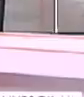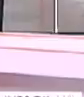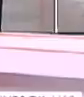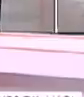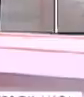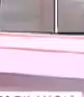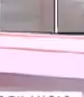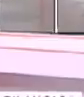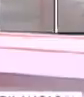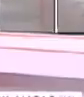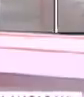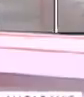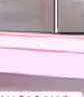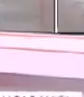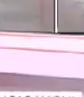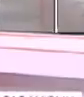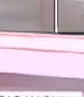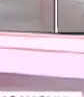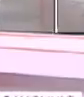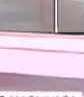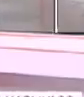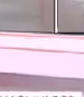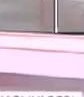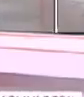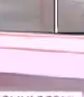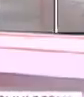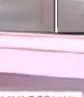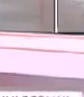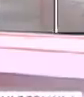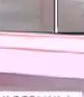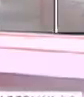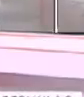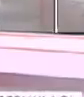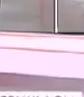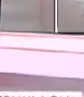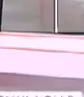kesetiaan anda. Nasional 8 terus membawa Malaysia ke depan. Assalamualaikum. Salam sejahtera.